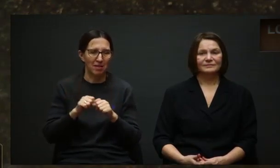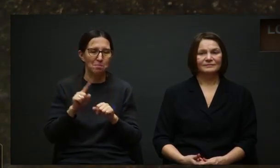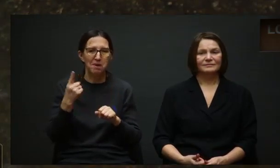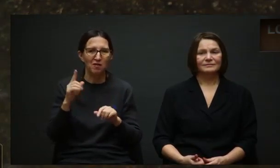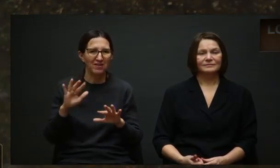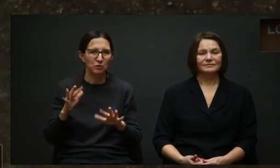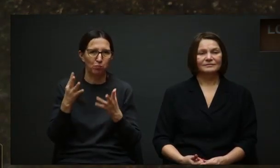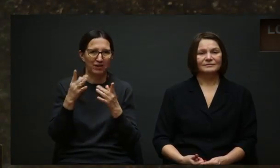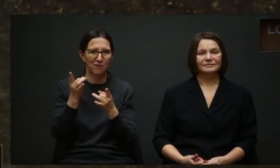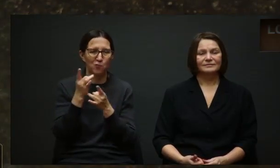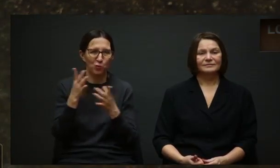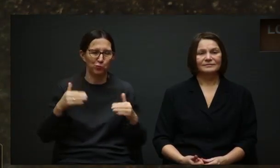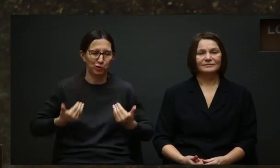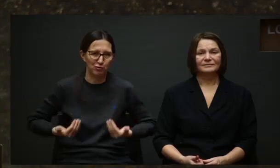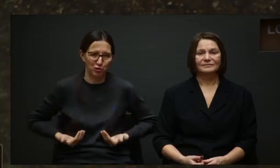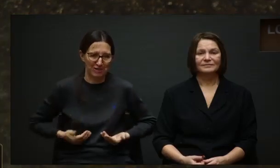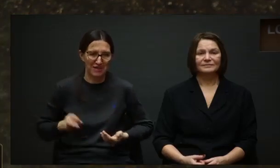жизни.